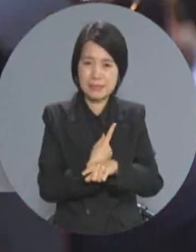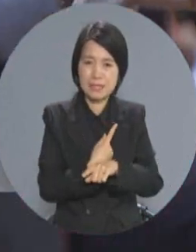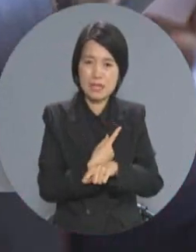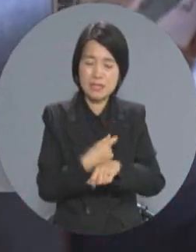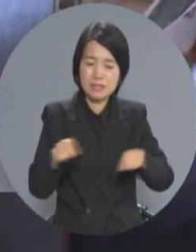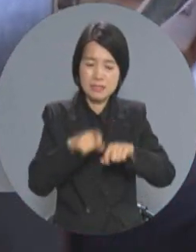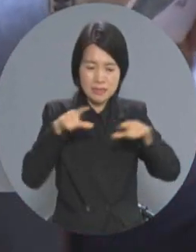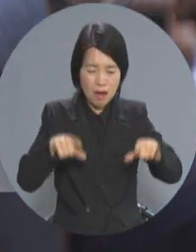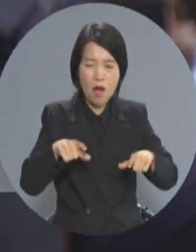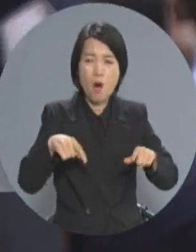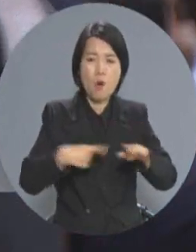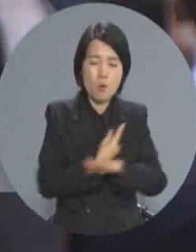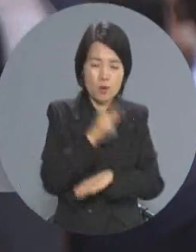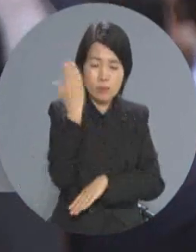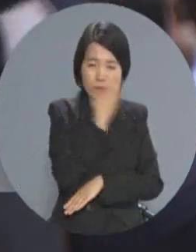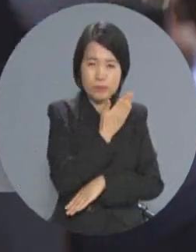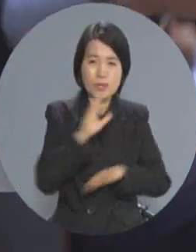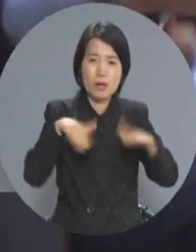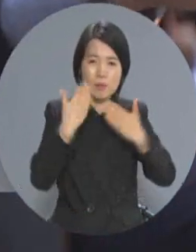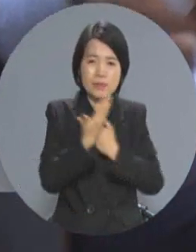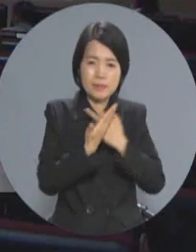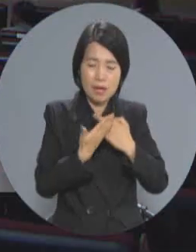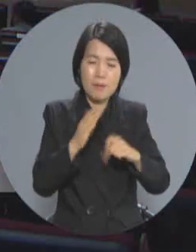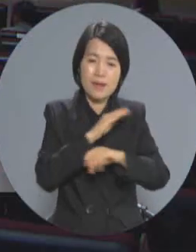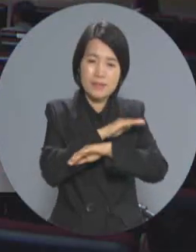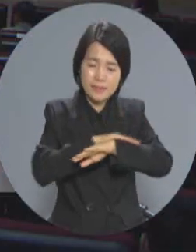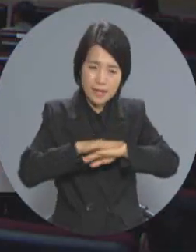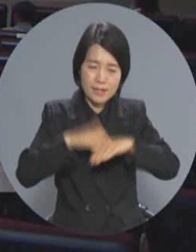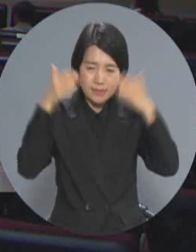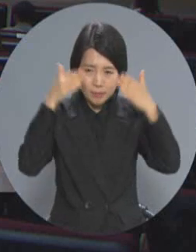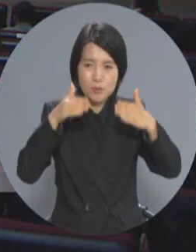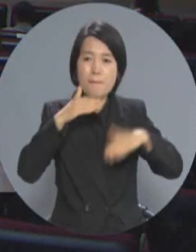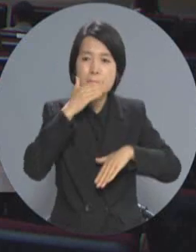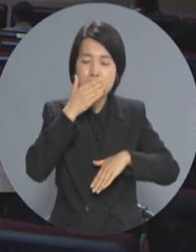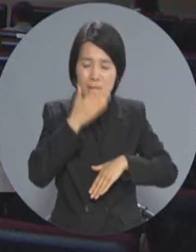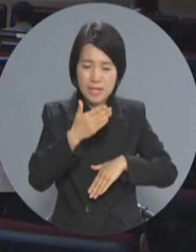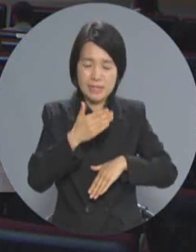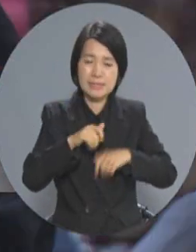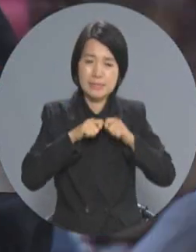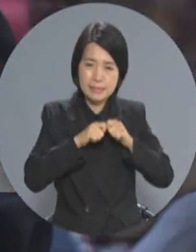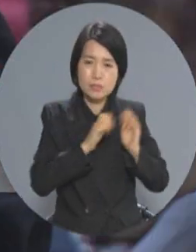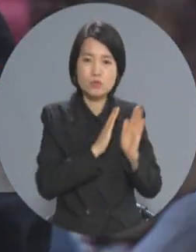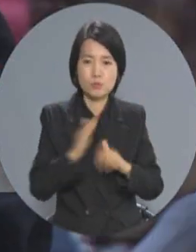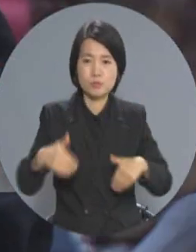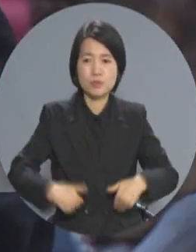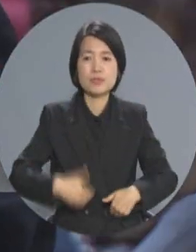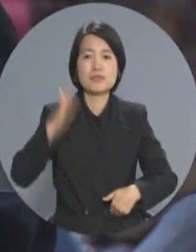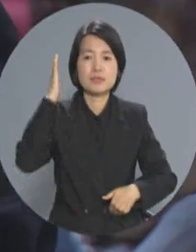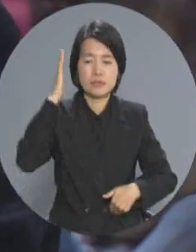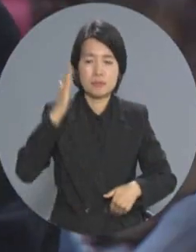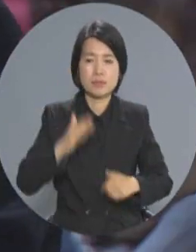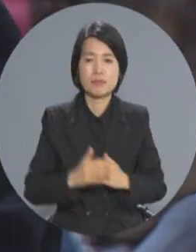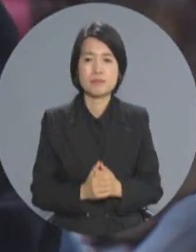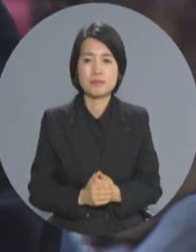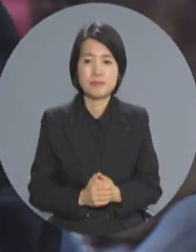특정 지역뿐 아니라 여수의 모든 섬이 고루 주목받을 수 있게 세심한 준비가 이뤄져야 한다는